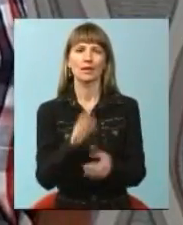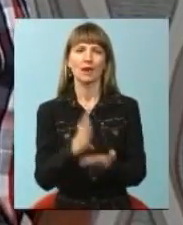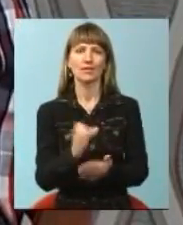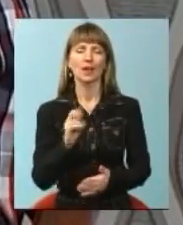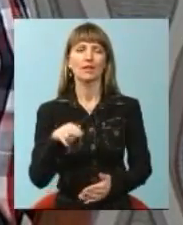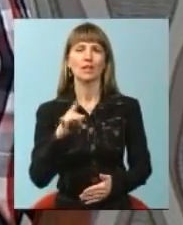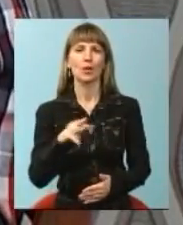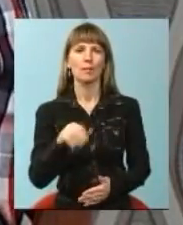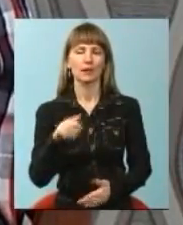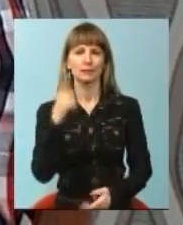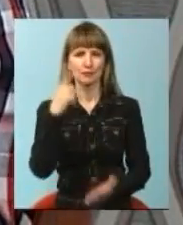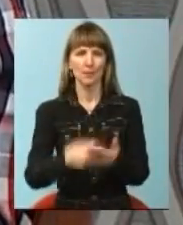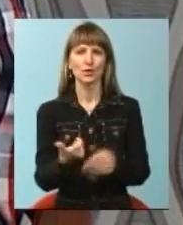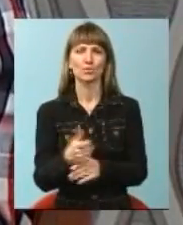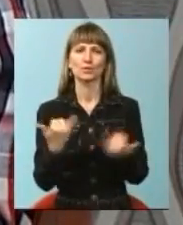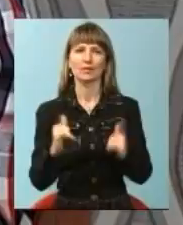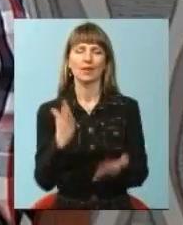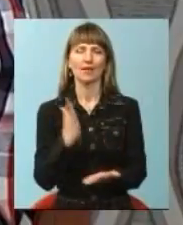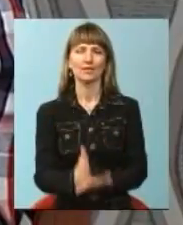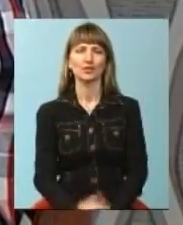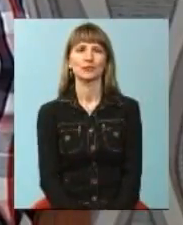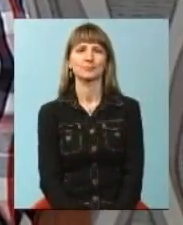Андромеди. Повірте, це дуже вражаюче явище.